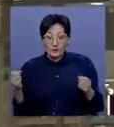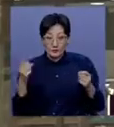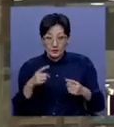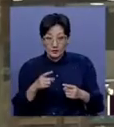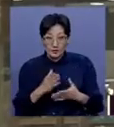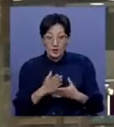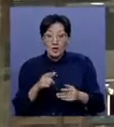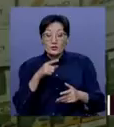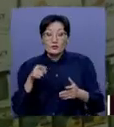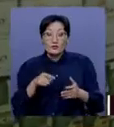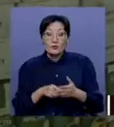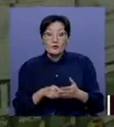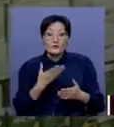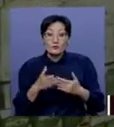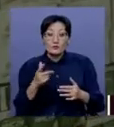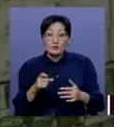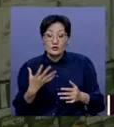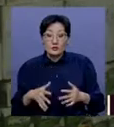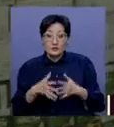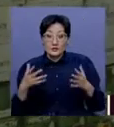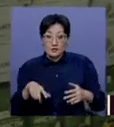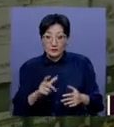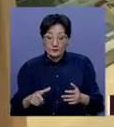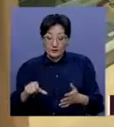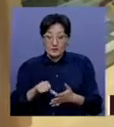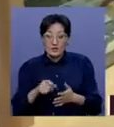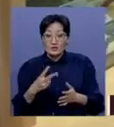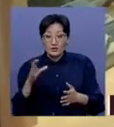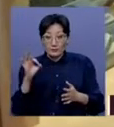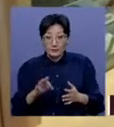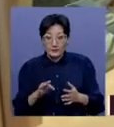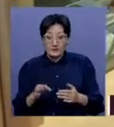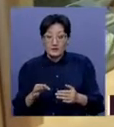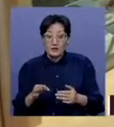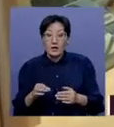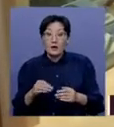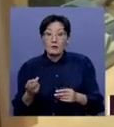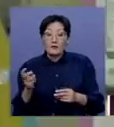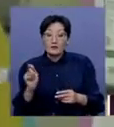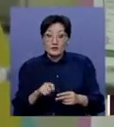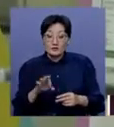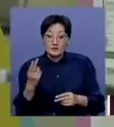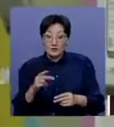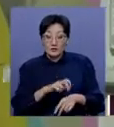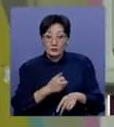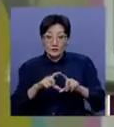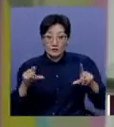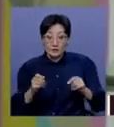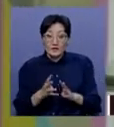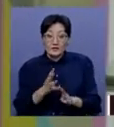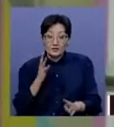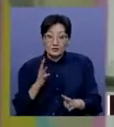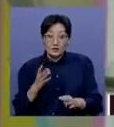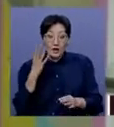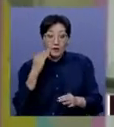болған. Сауалнамаға 150-ден астам тұрғын қатысқан. Олардың 20% сырттан келгендер. Әлеуметтік дәріхана алдында кезекте